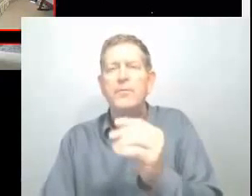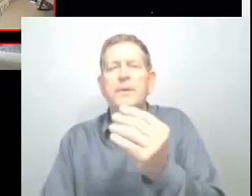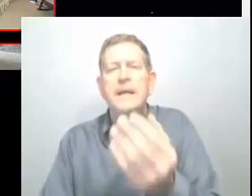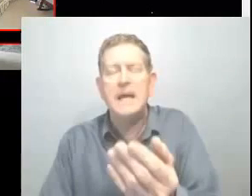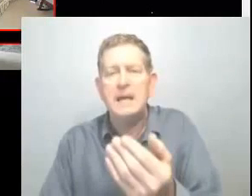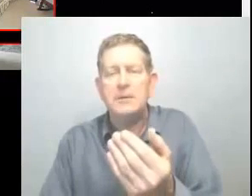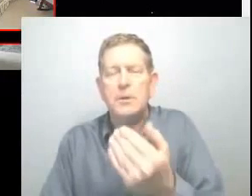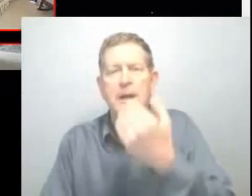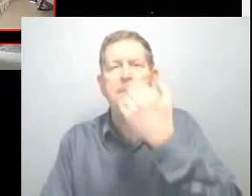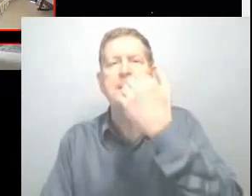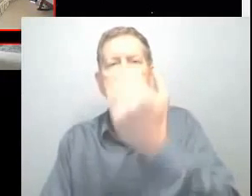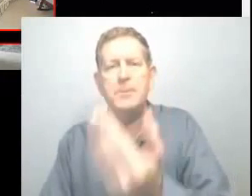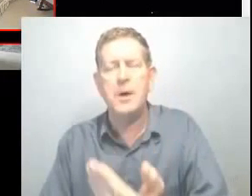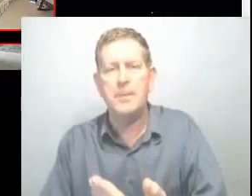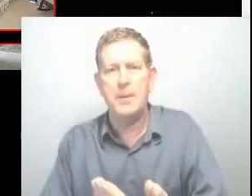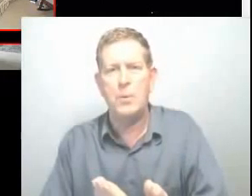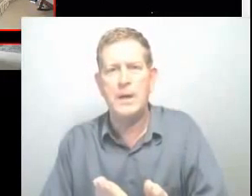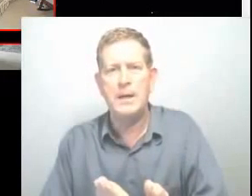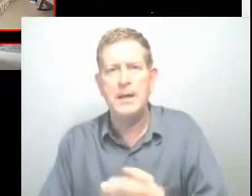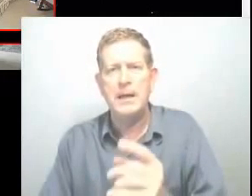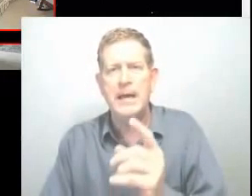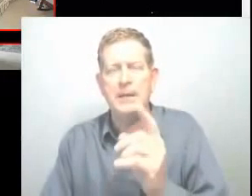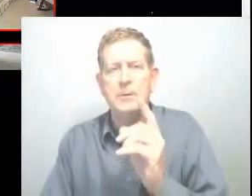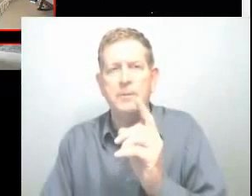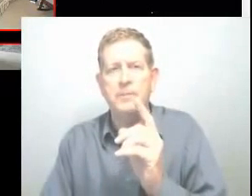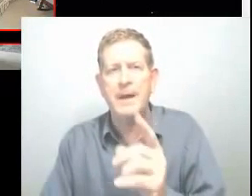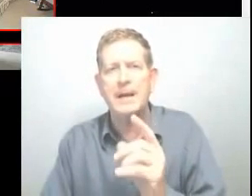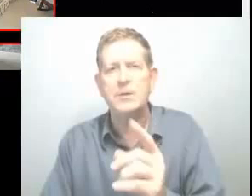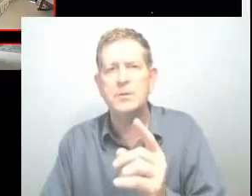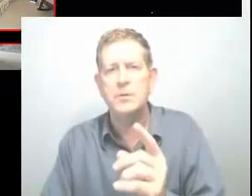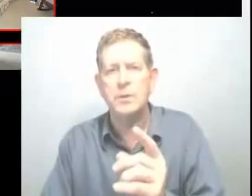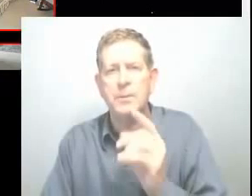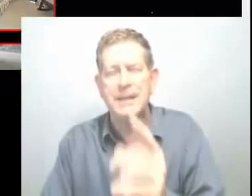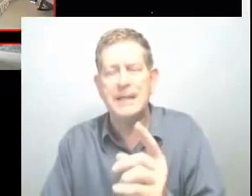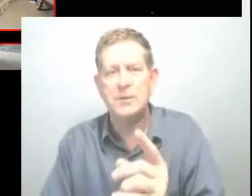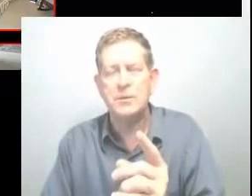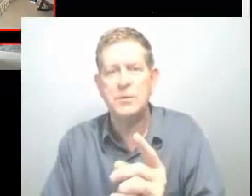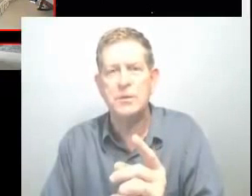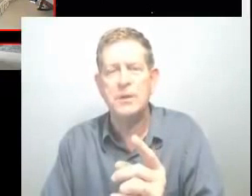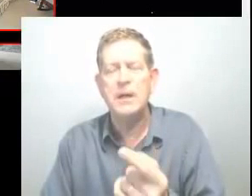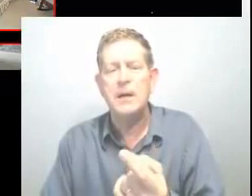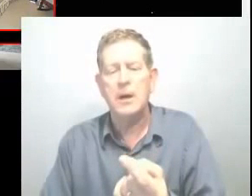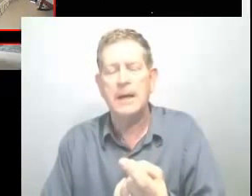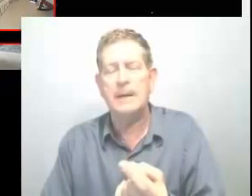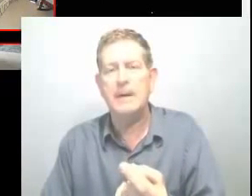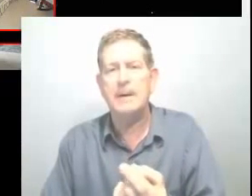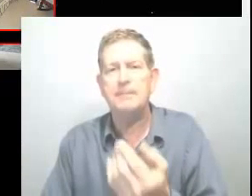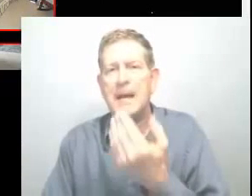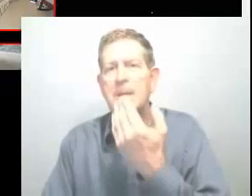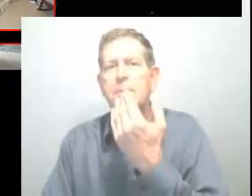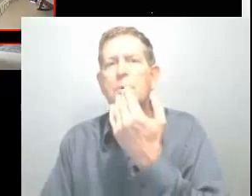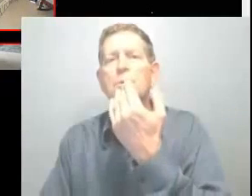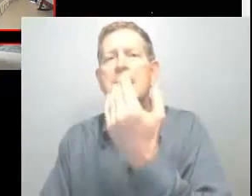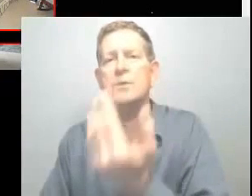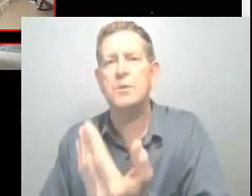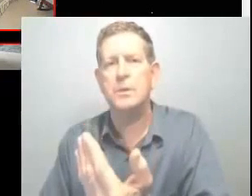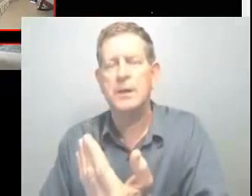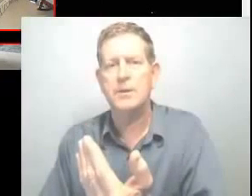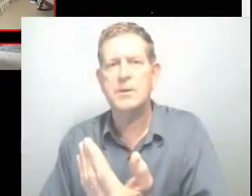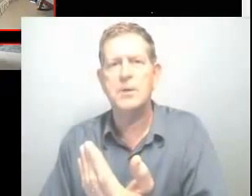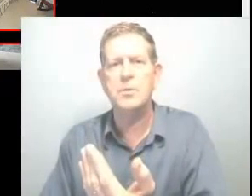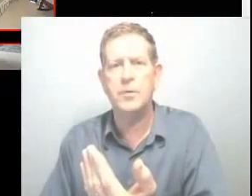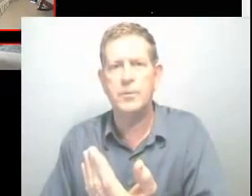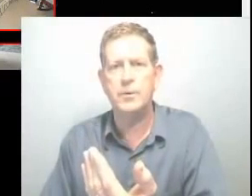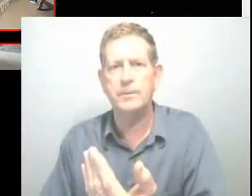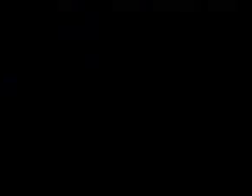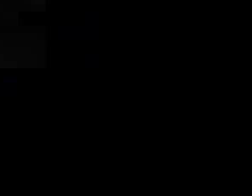vous prier de répéter les mots après moi et de faire attention, de prêter attention à la prononciation de